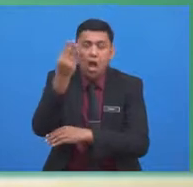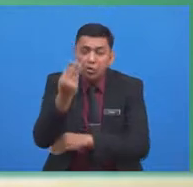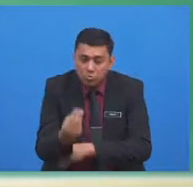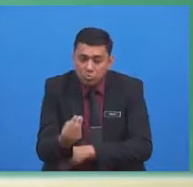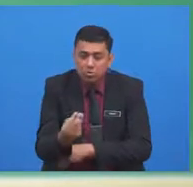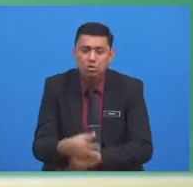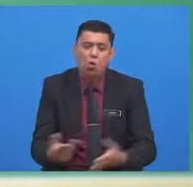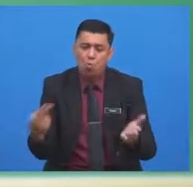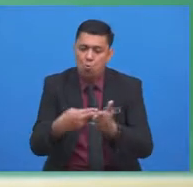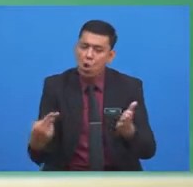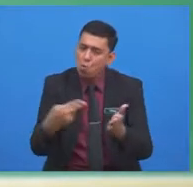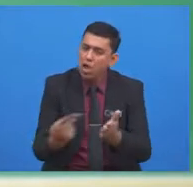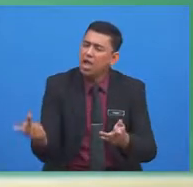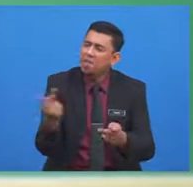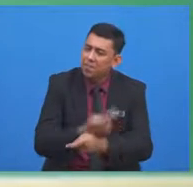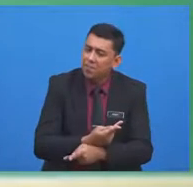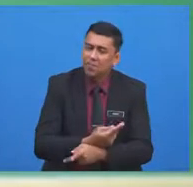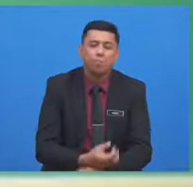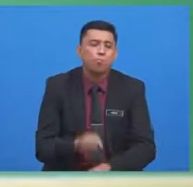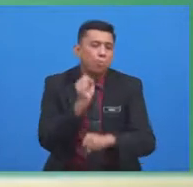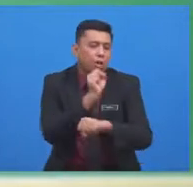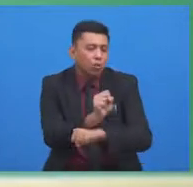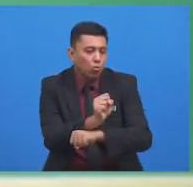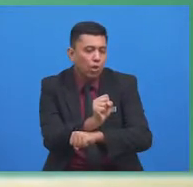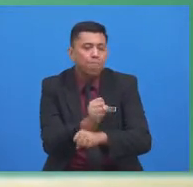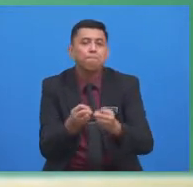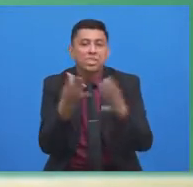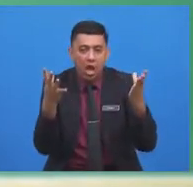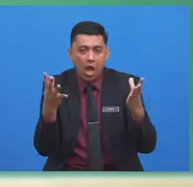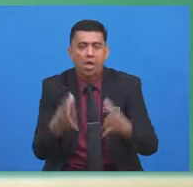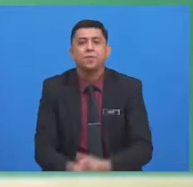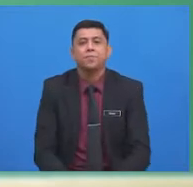kali menyebabkan batuan tersebut pecah.